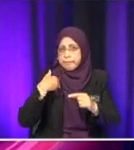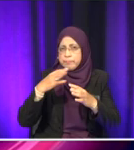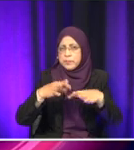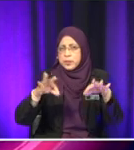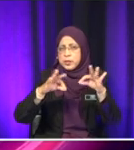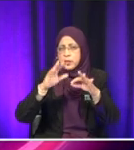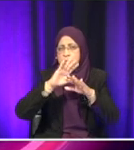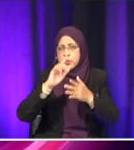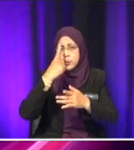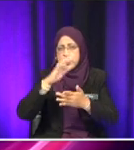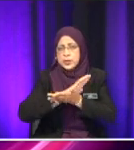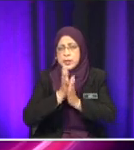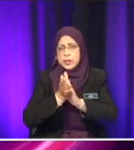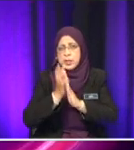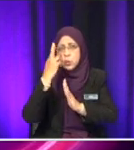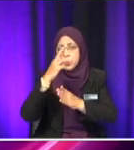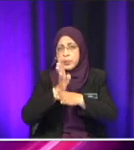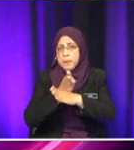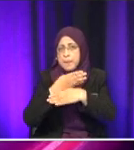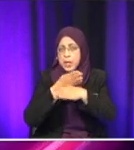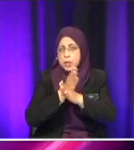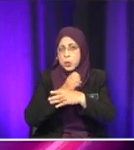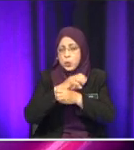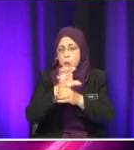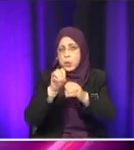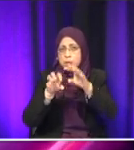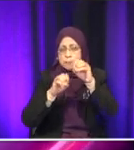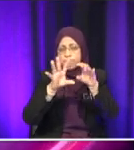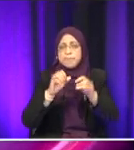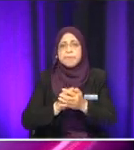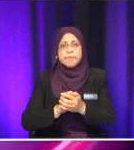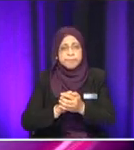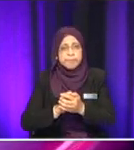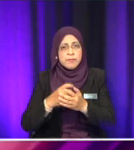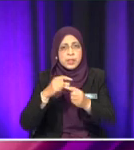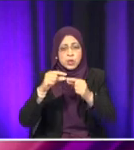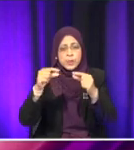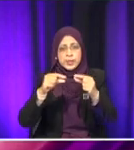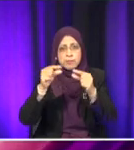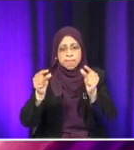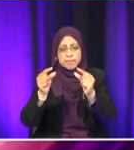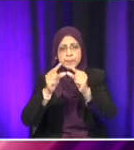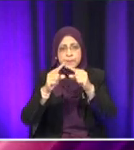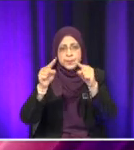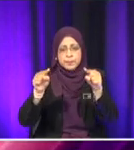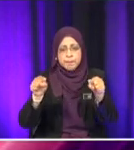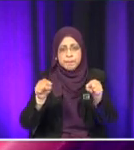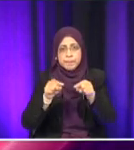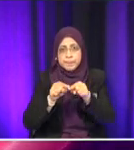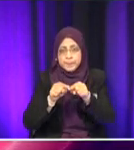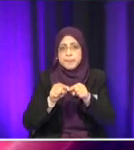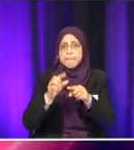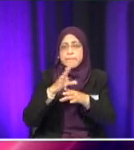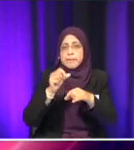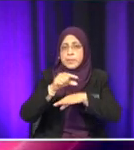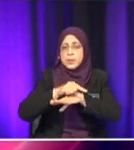mewujudkan ruko bentuk jalinan dan corak Selain itu yang jelas berbentuk segi empat sama dan